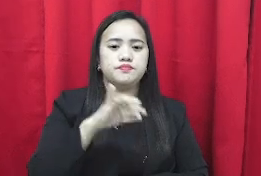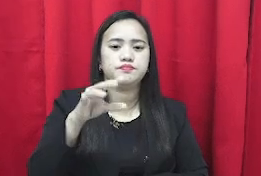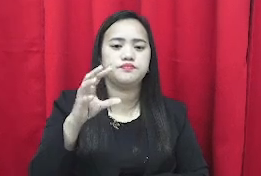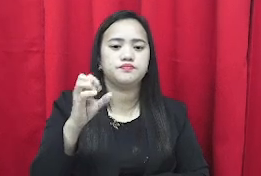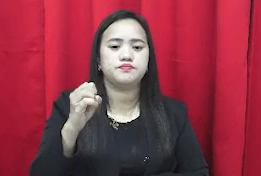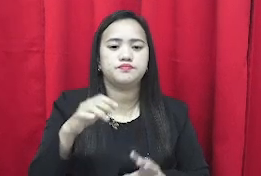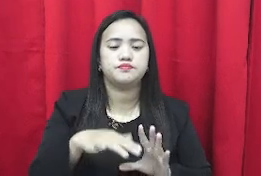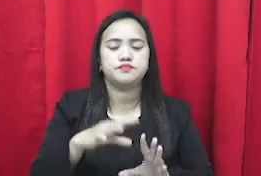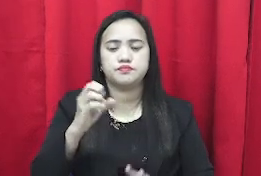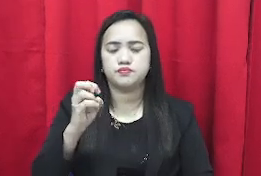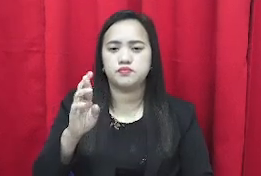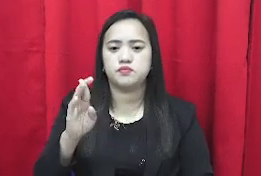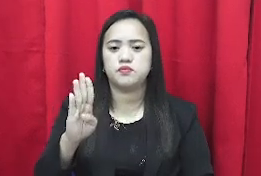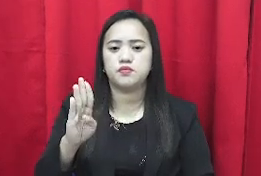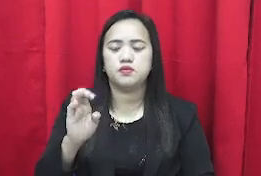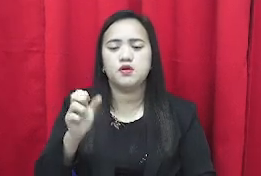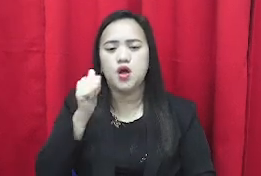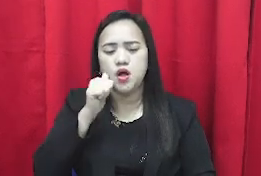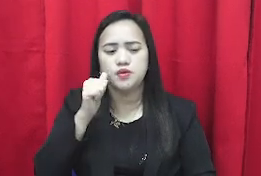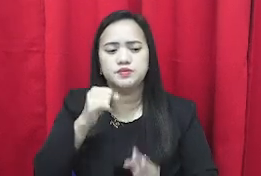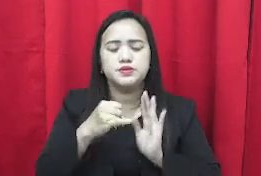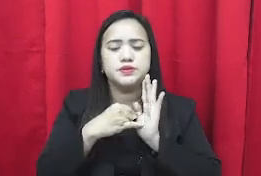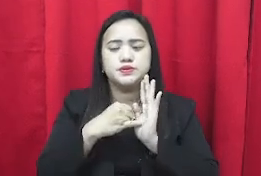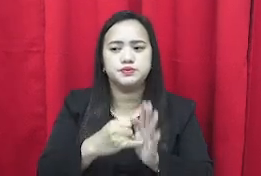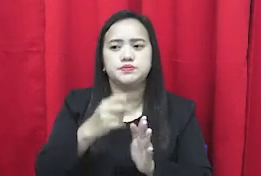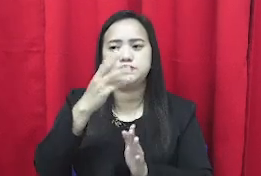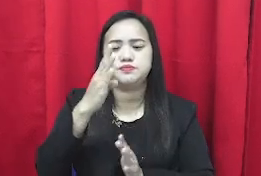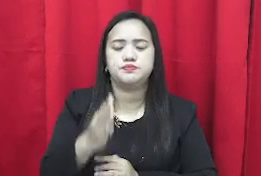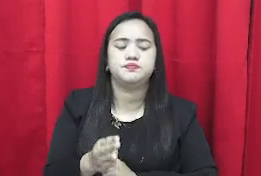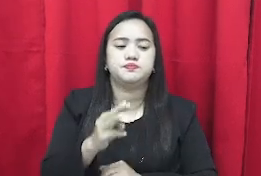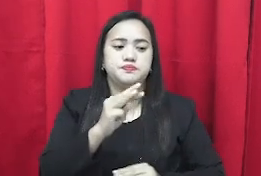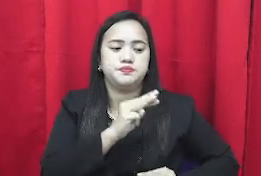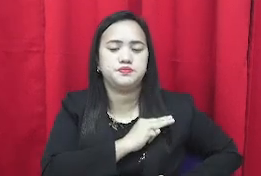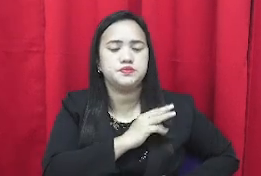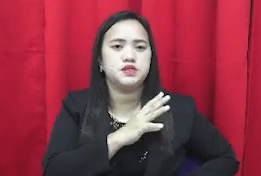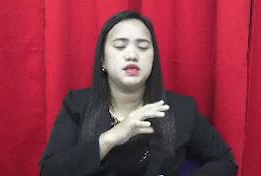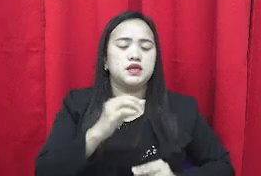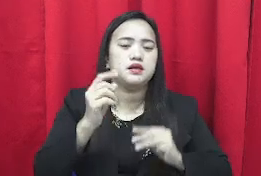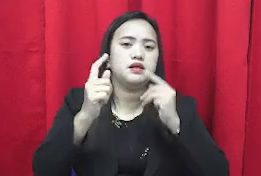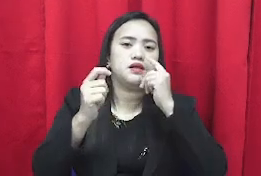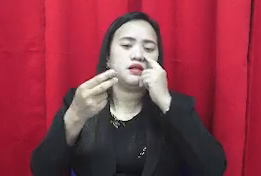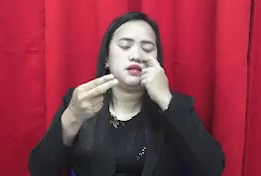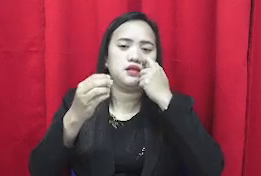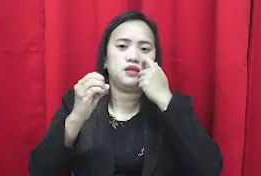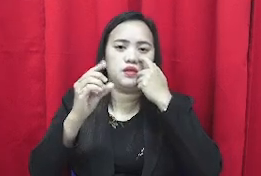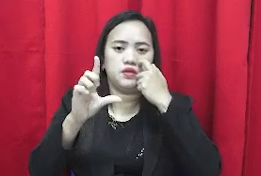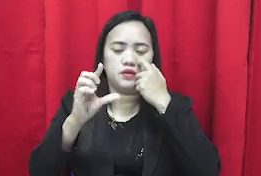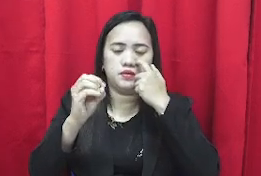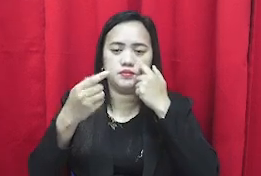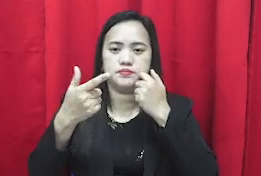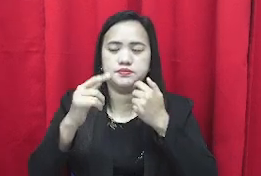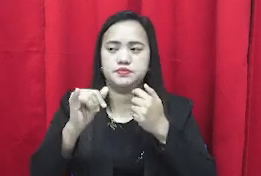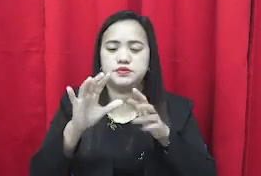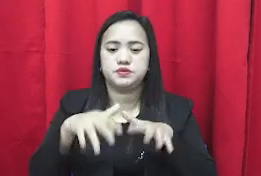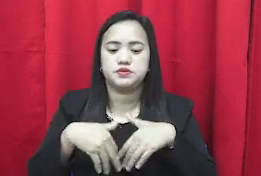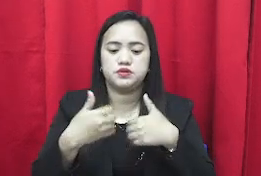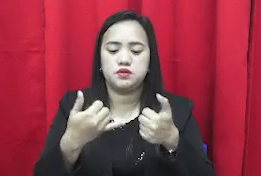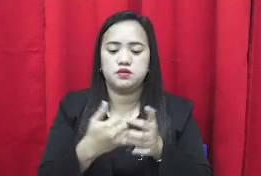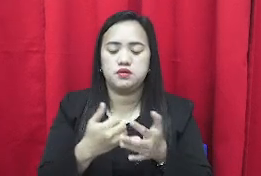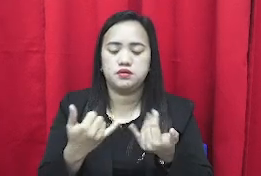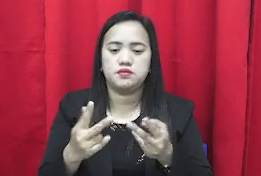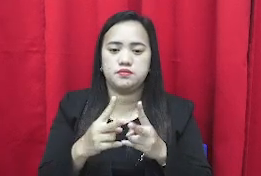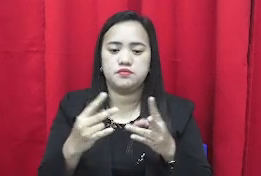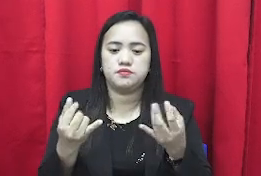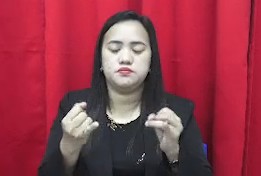sa mga officers natin dito iniintroduce lagi ang Diyos military and theology important it